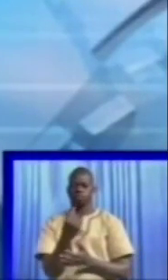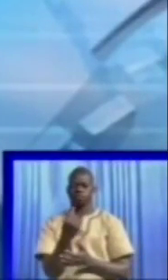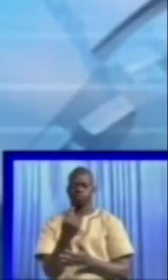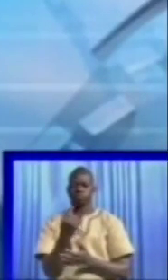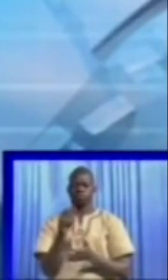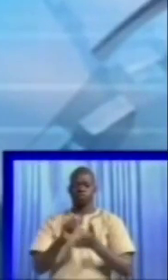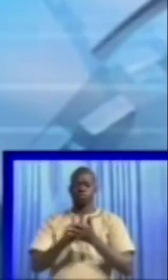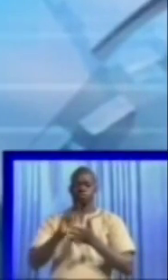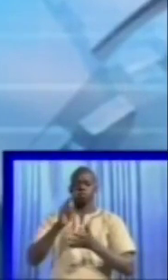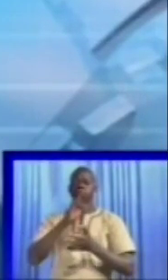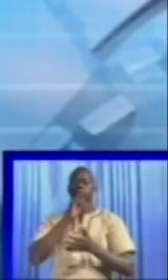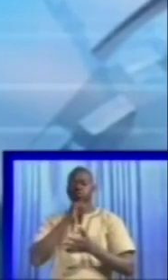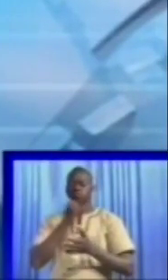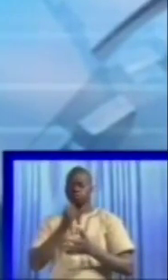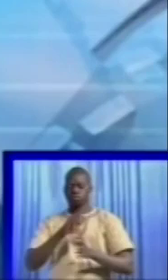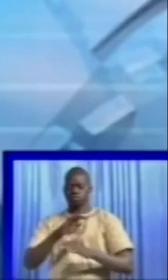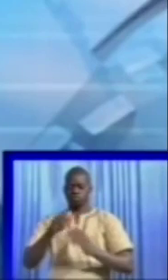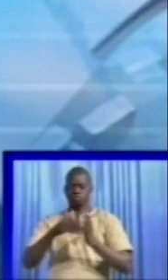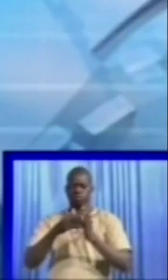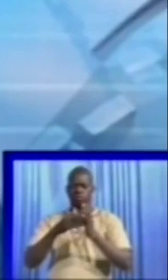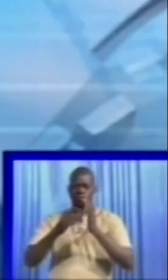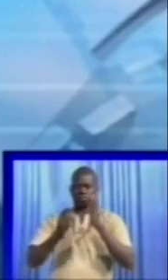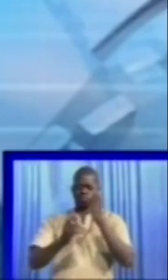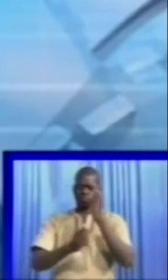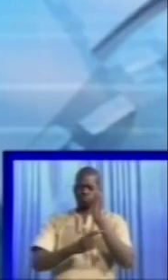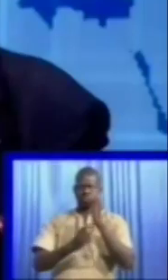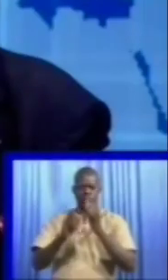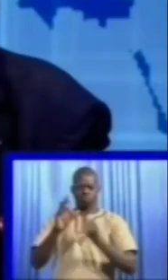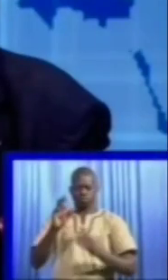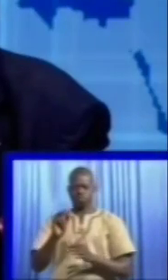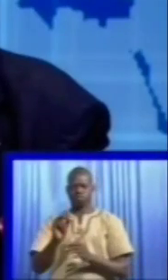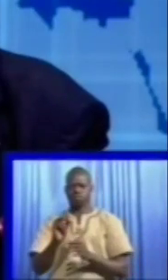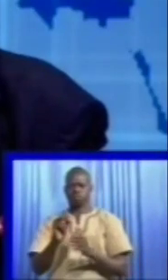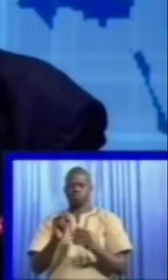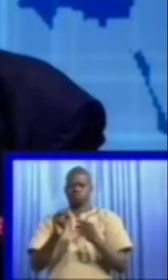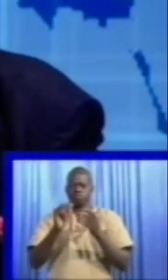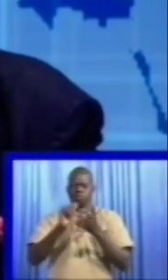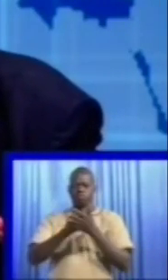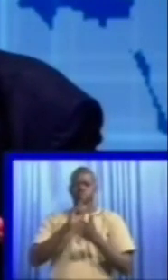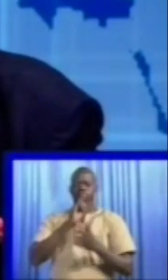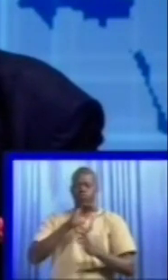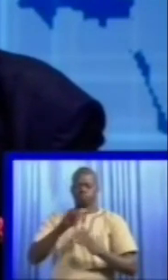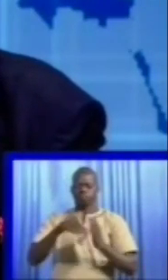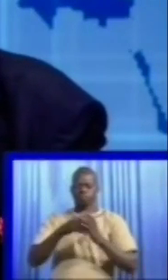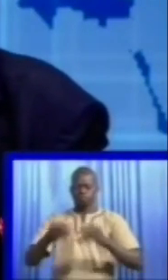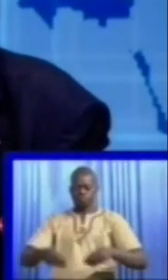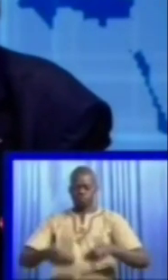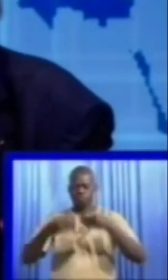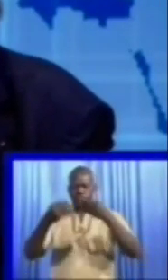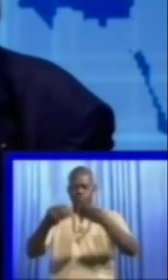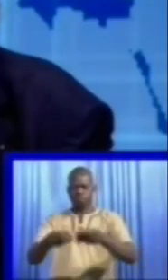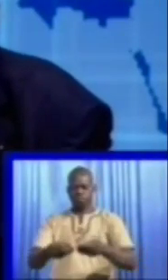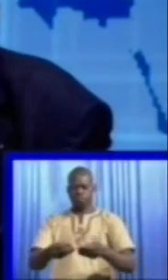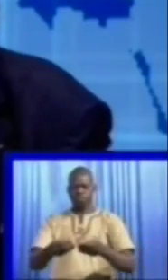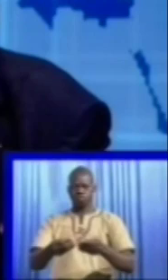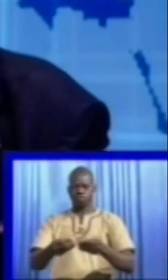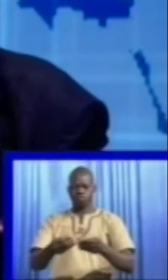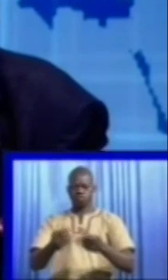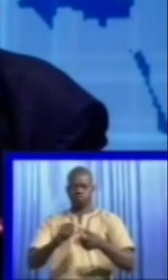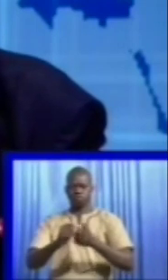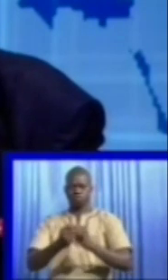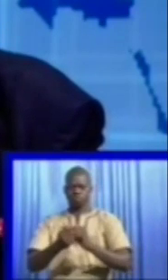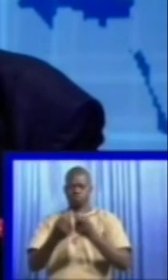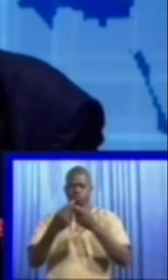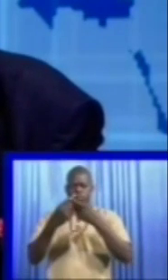ce n'est pas un organe qui punit, ce n'est pas un organe qui va donner des punitions, mais c'est un organe qui